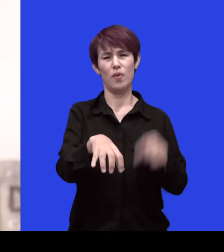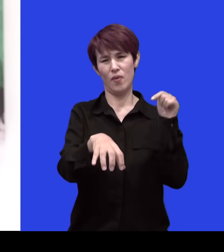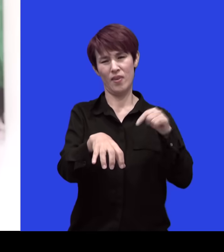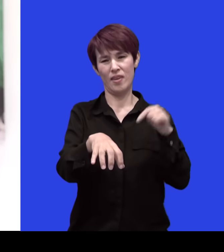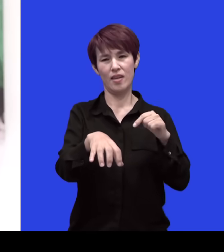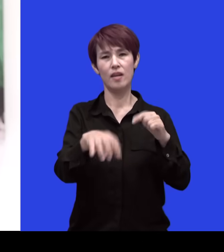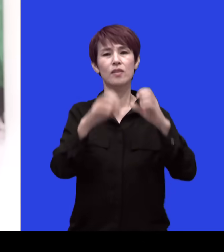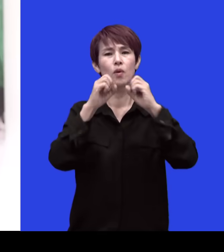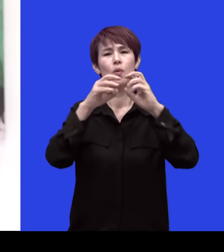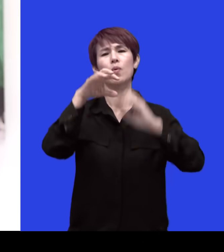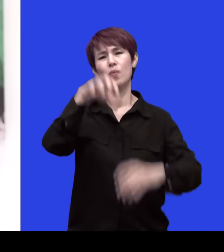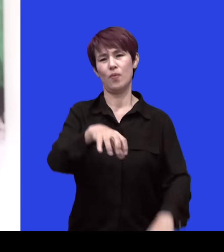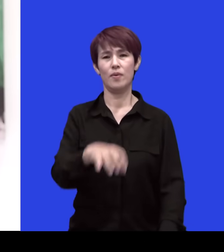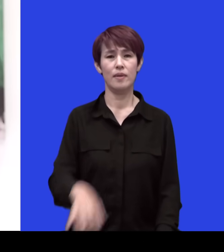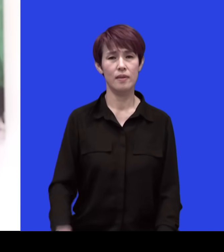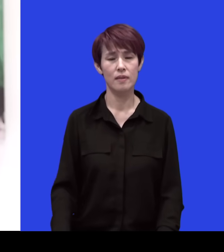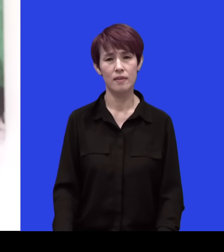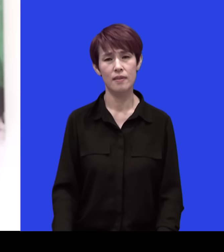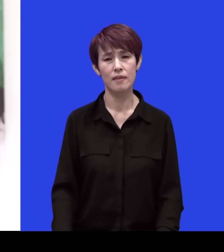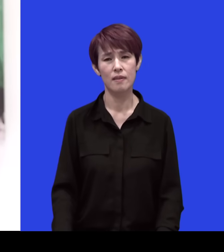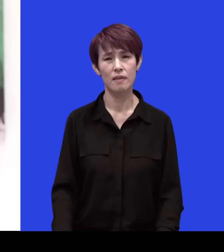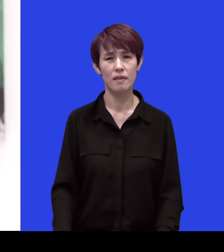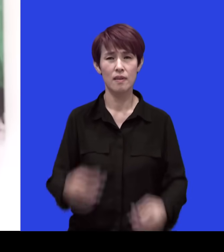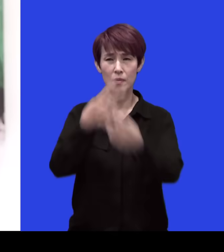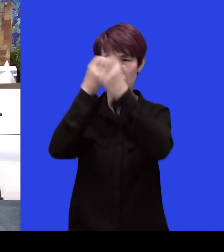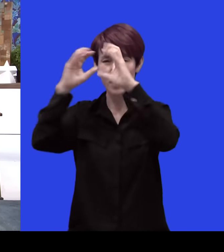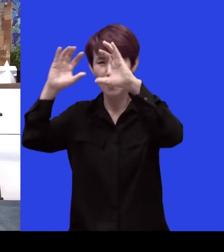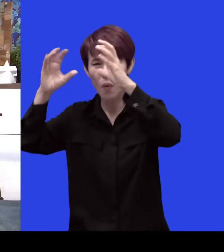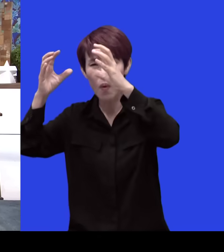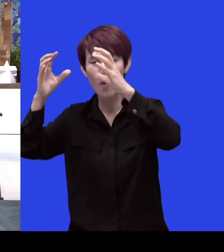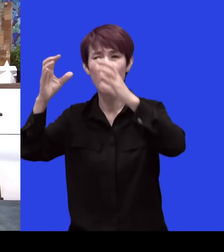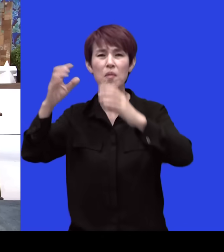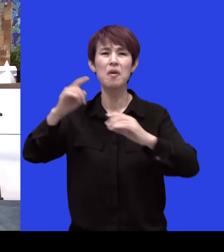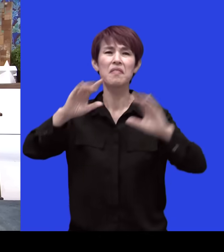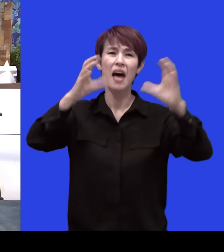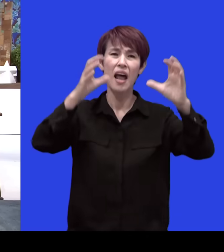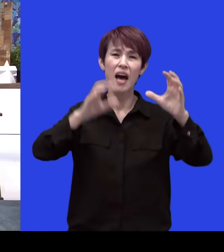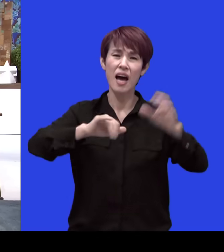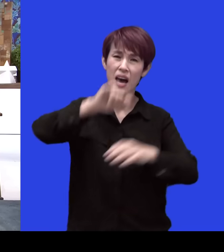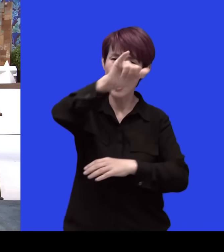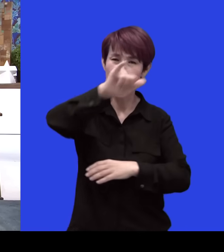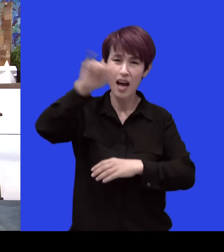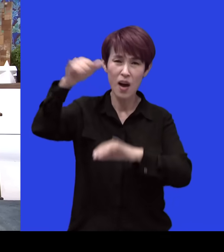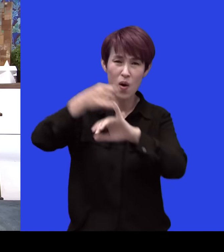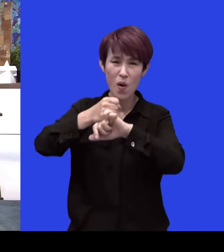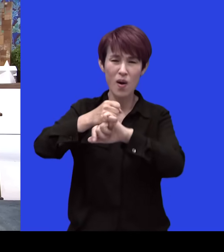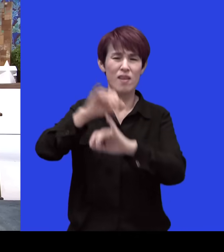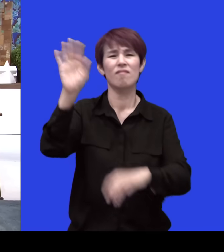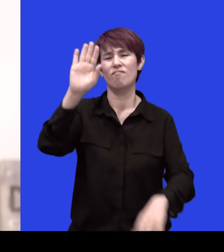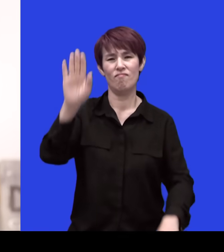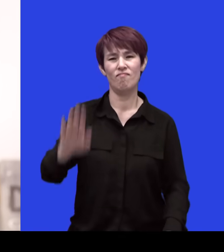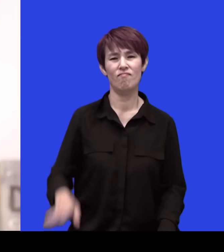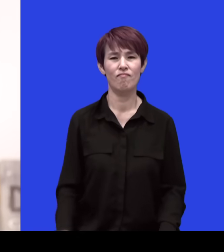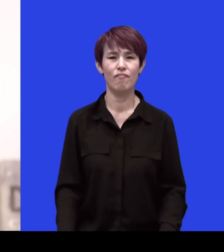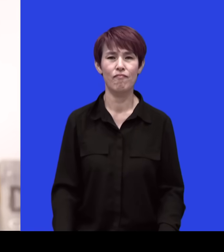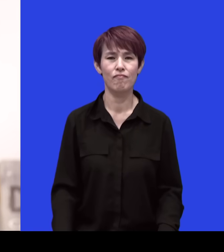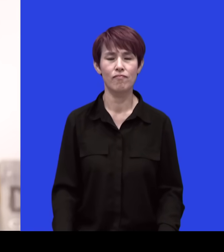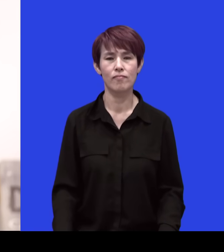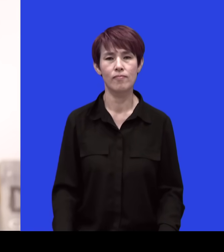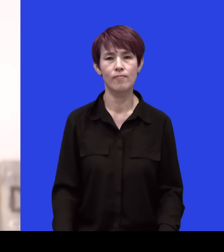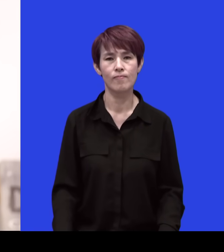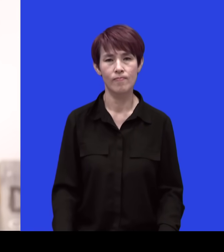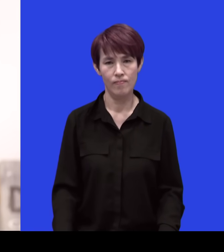그렇죠. 선교지다. 그러네요. 꼭 멕시코 아니면 어느 나라에 가 있는 선교사만 선교사가 아니고 네.